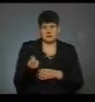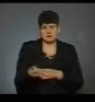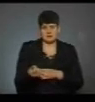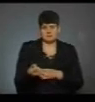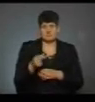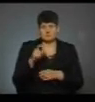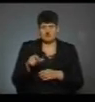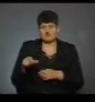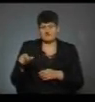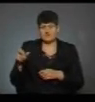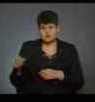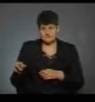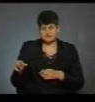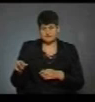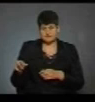споживачів